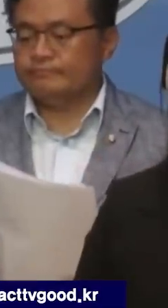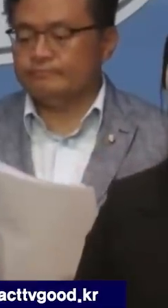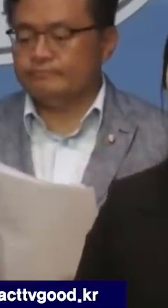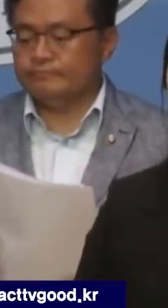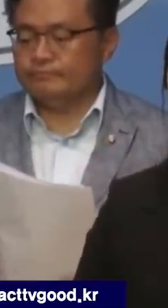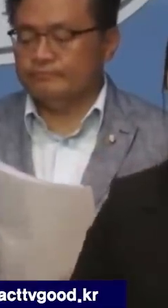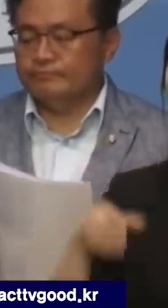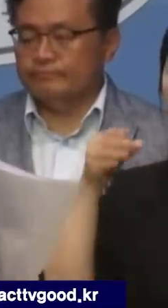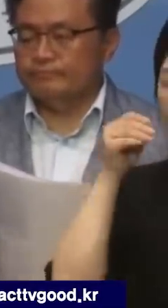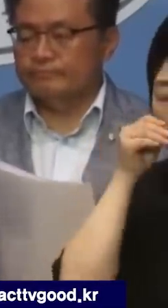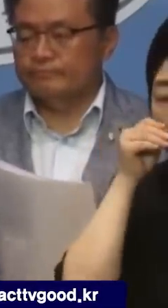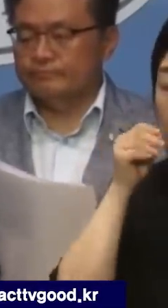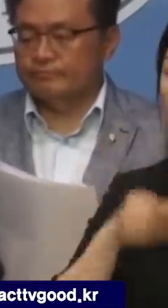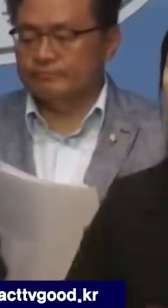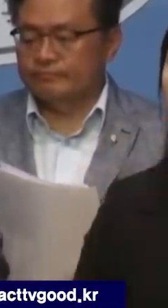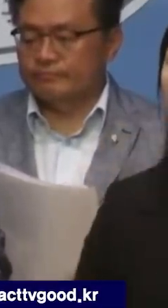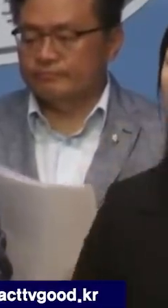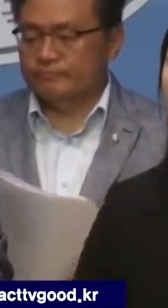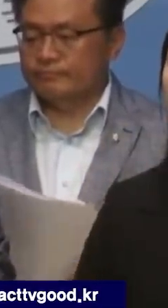제발